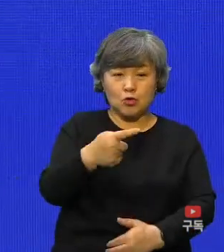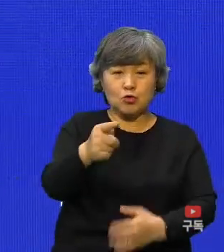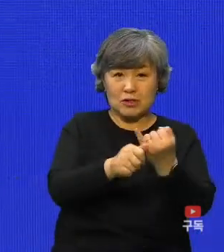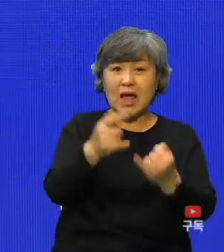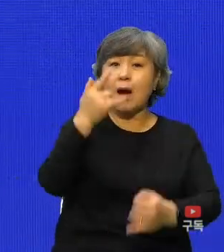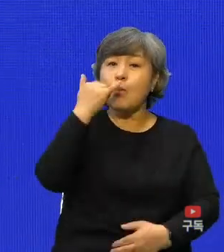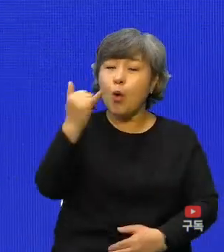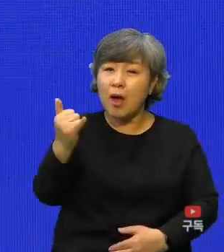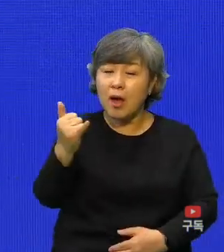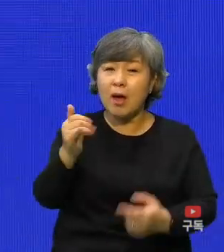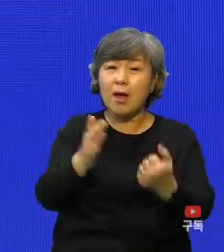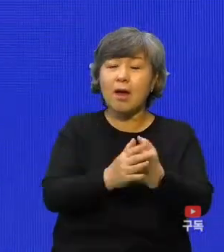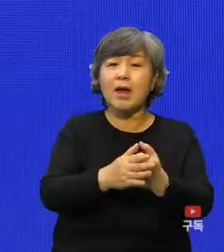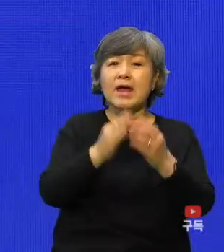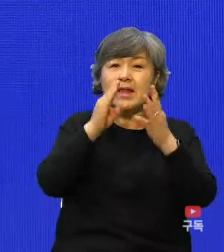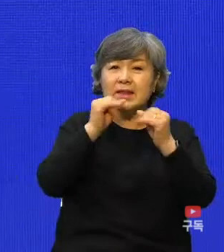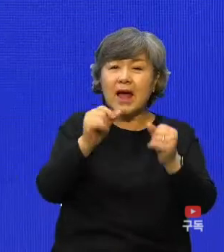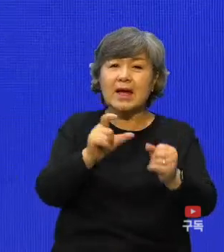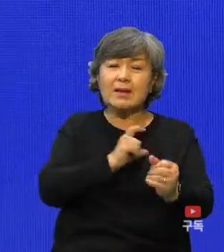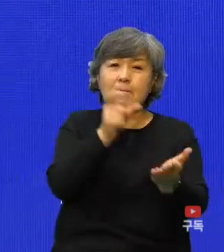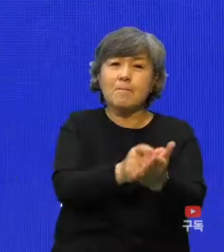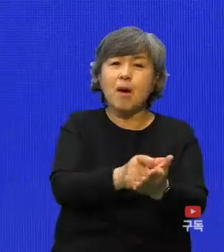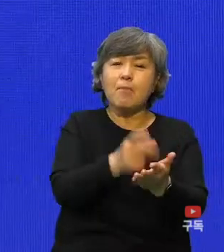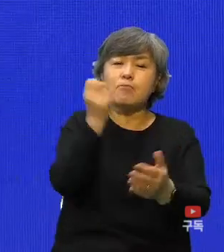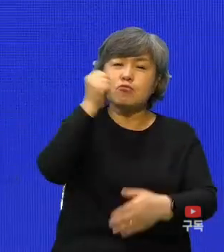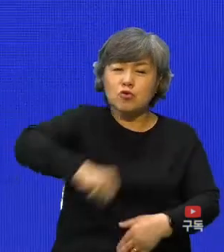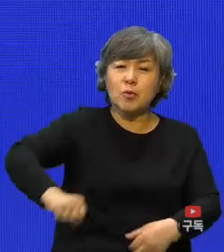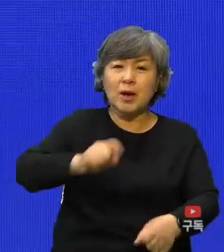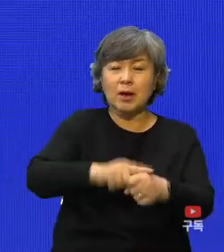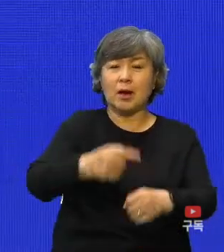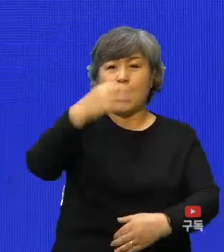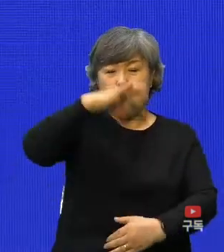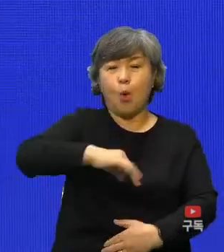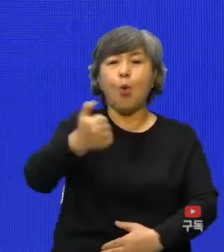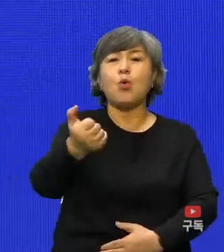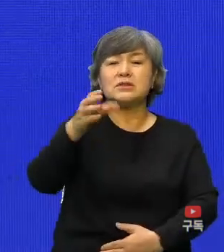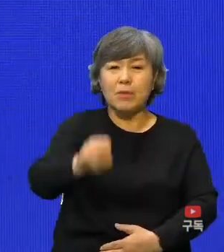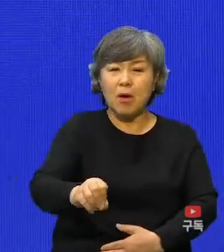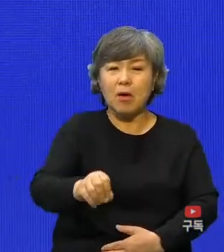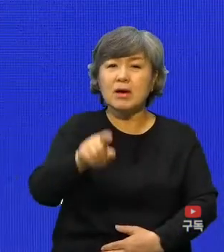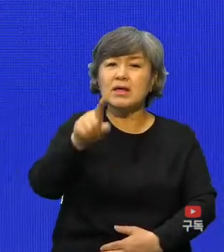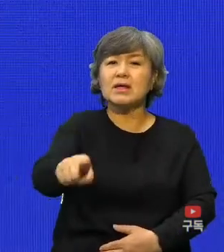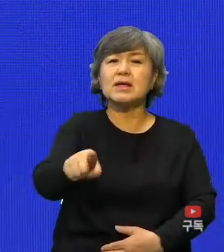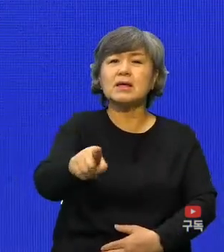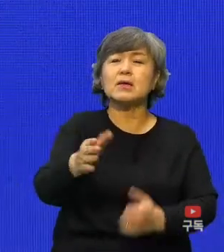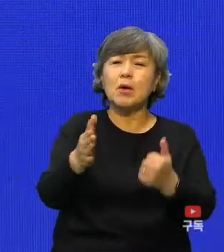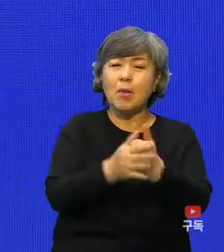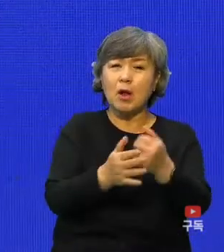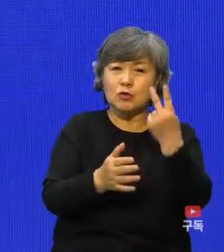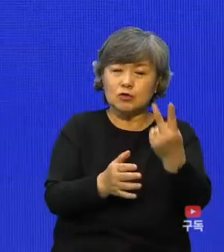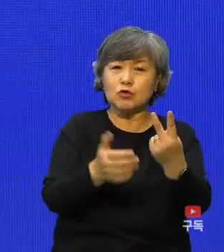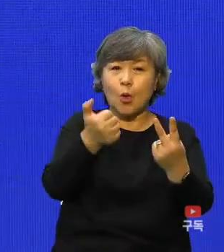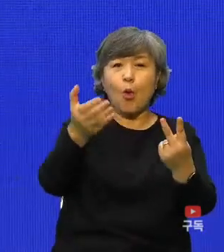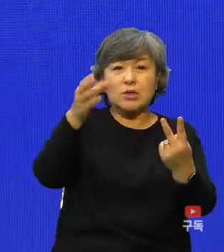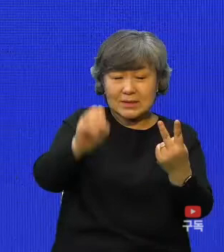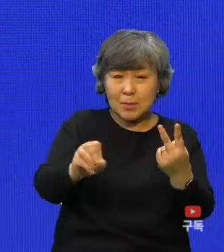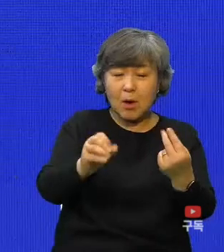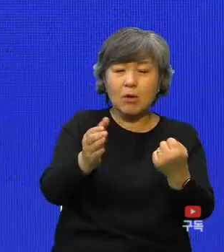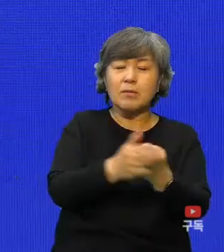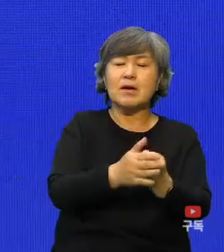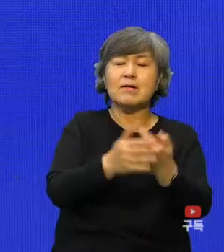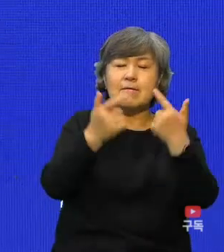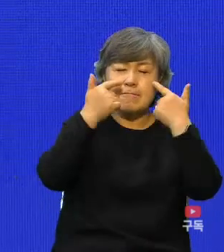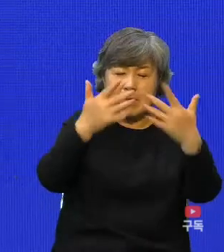장모의 부동산 실명법 위반으로 얻은 이익금 50억 원, 이 공교로운 두 50억의